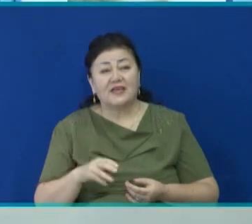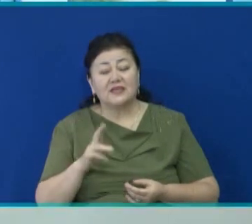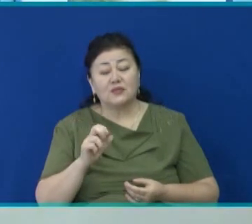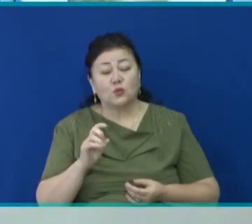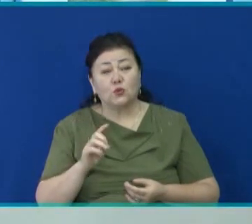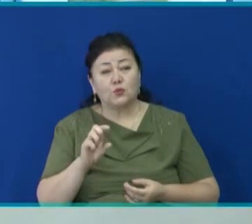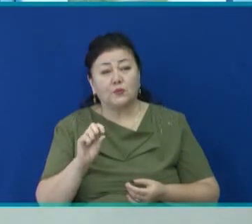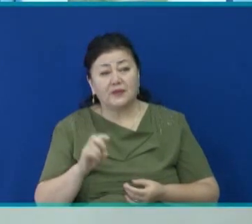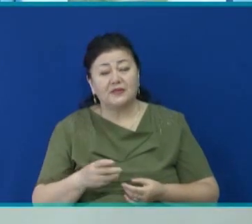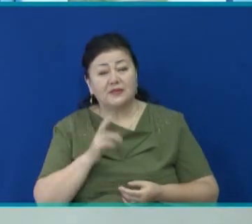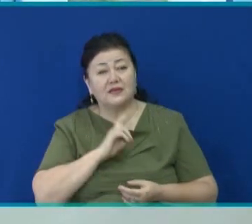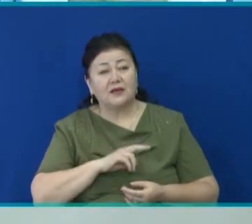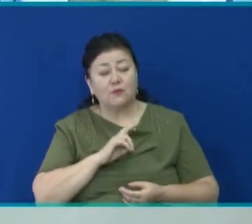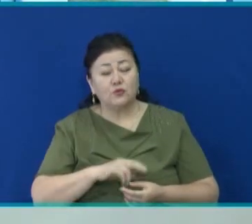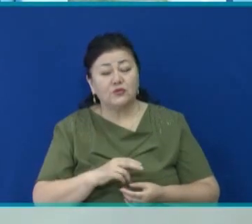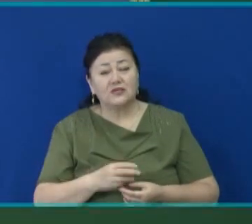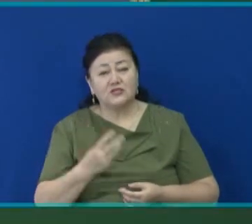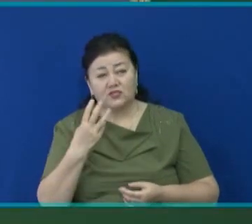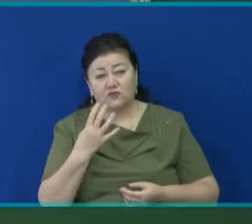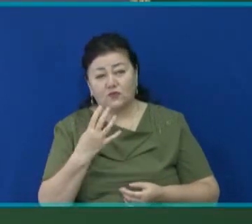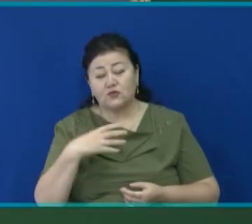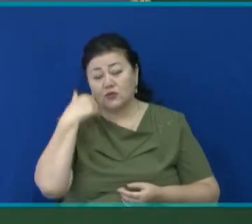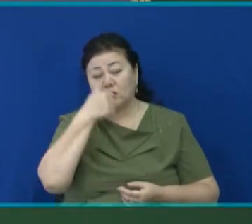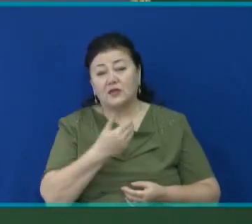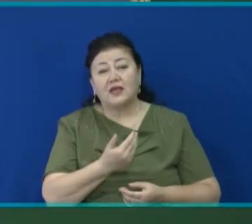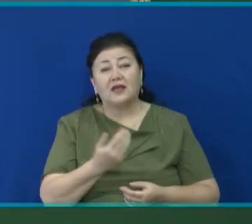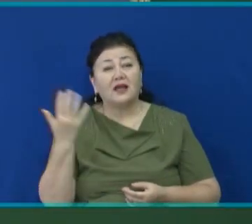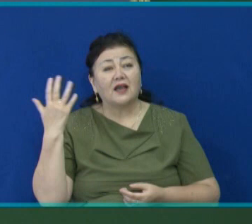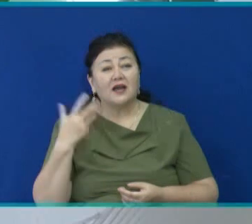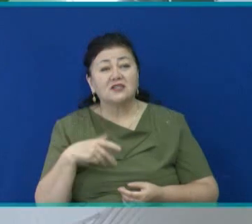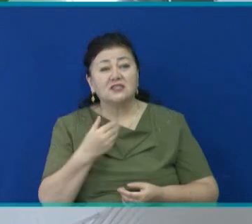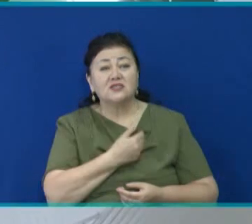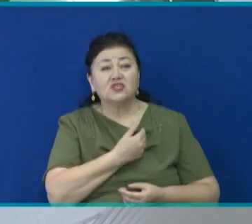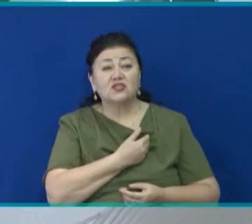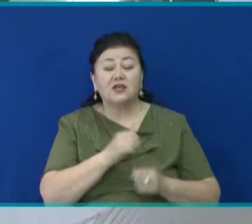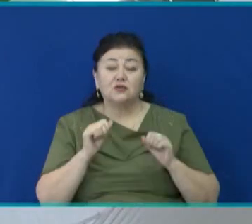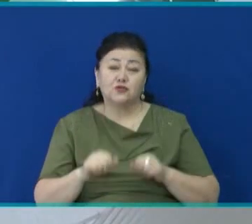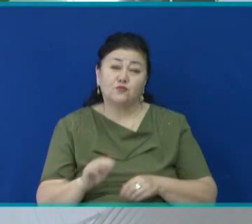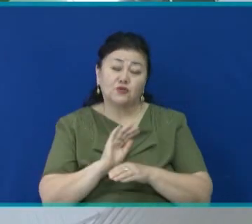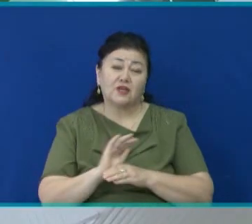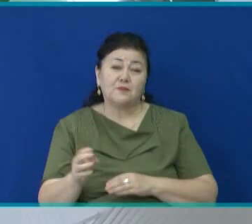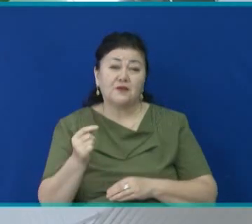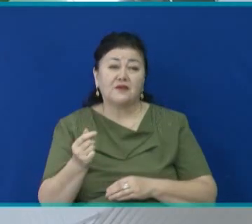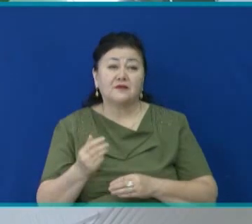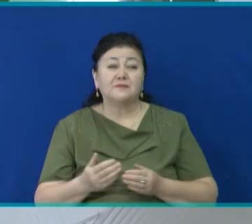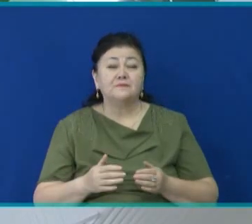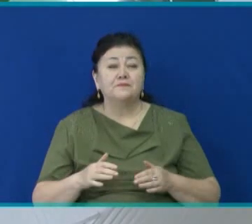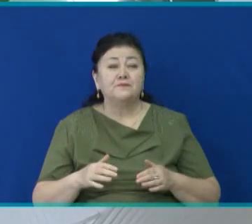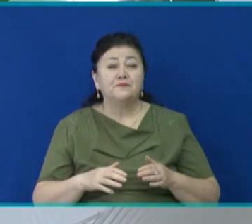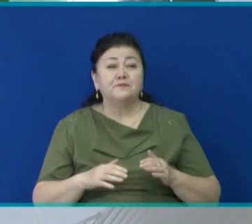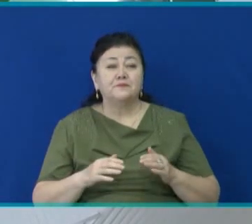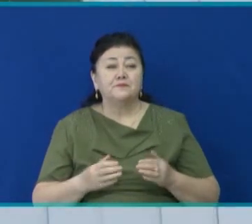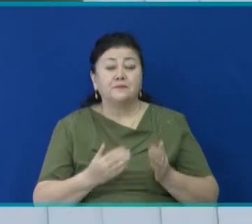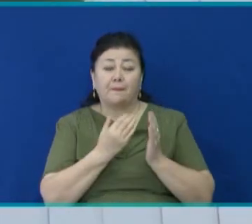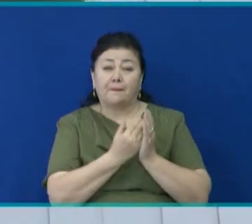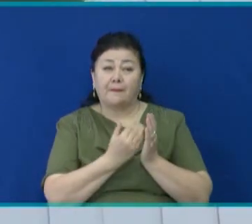kurban2023.kz работает в стране 4-й год. С его помощью каждый желающий может отправить заявку на жертвоприношение. Церемонию проводят сотрудники мечети